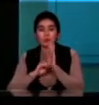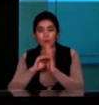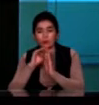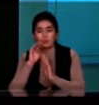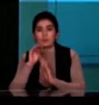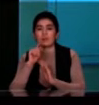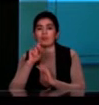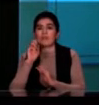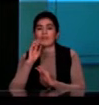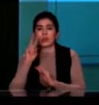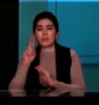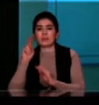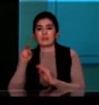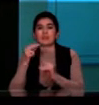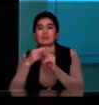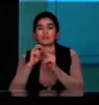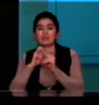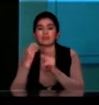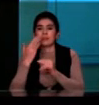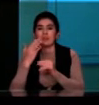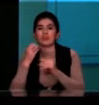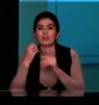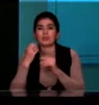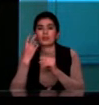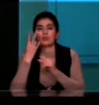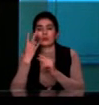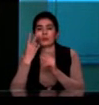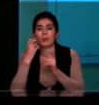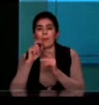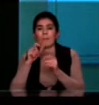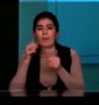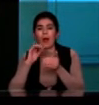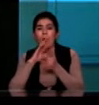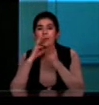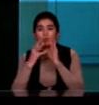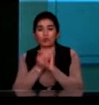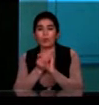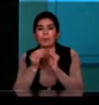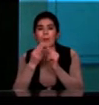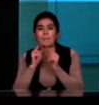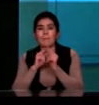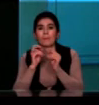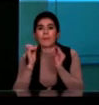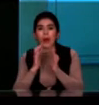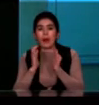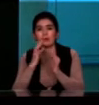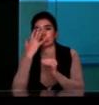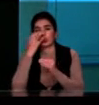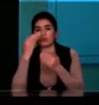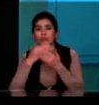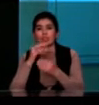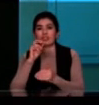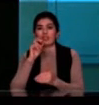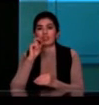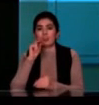Поэтому на веб-страницу целесообразно вставлять рисунки малого объема. В сети интернет используются в основном рисунки формата